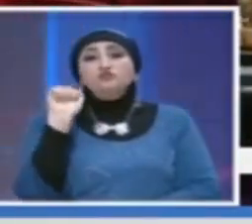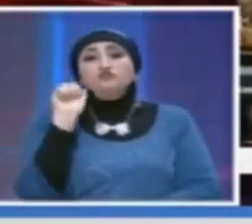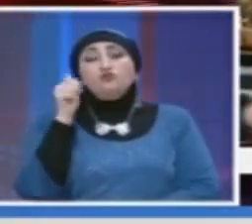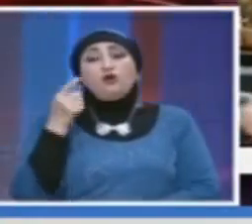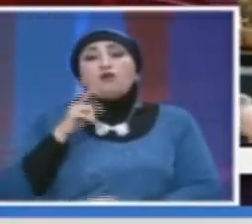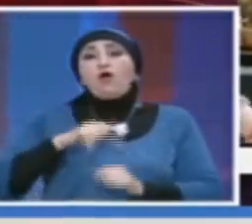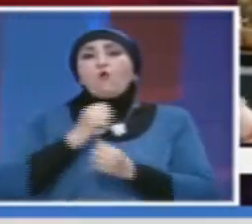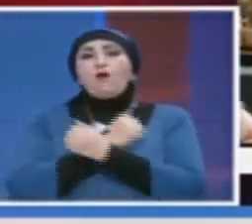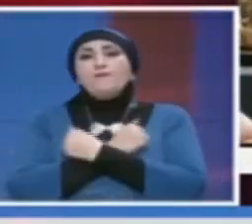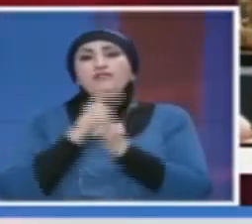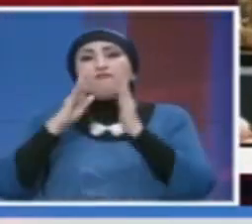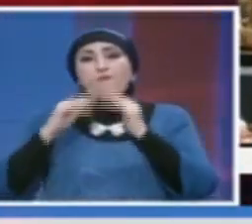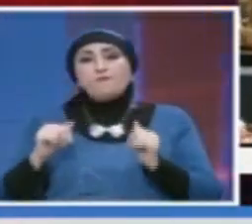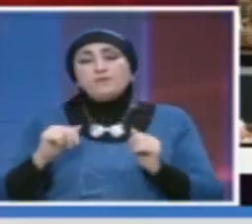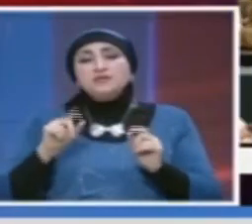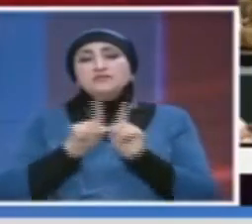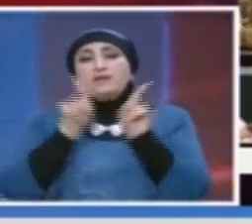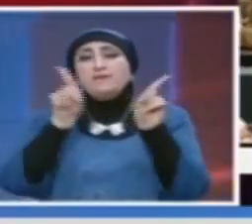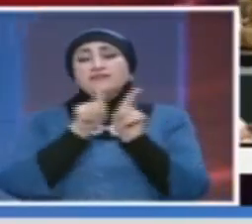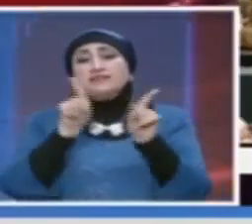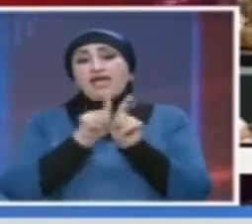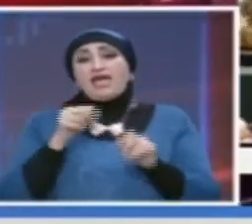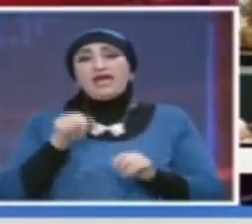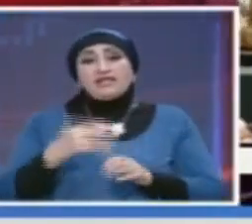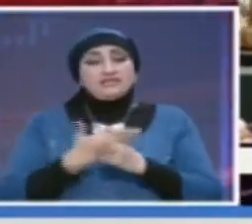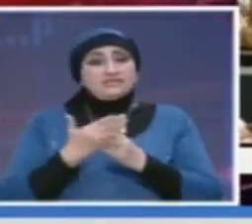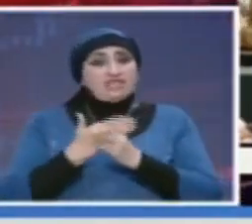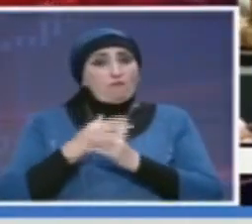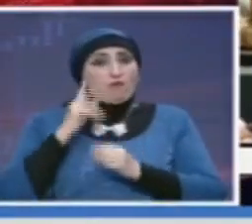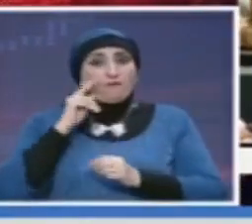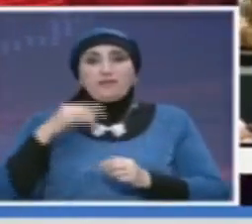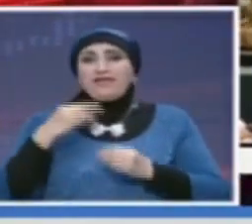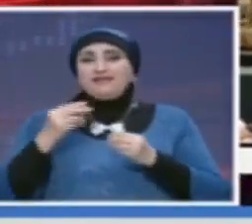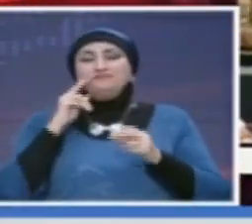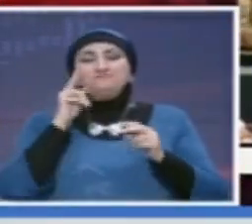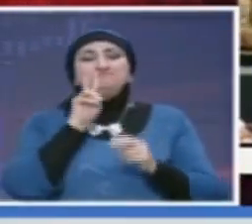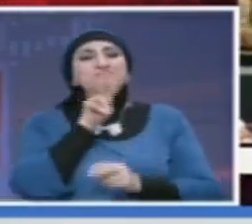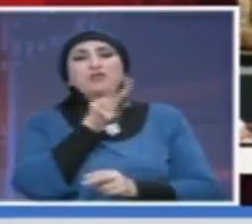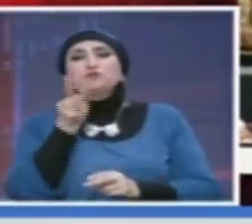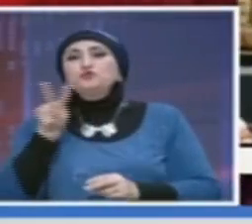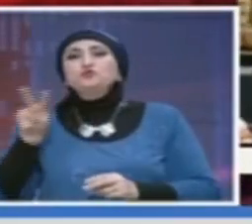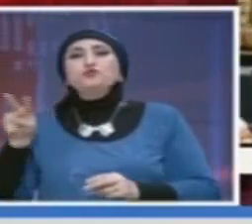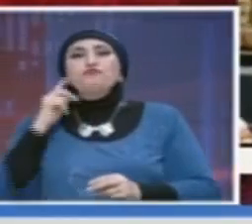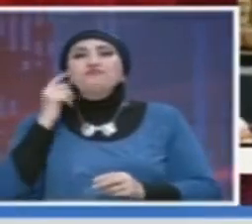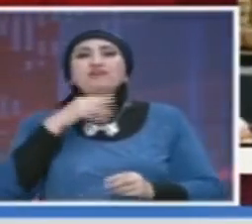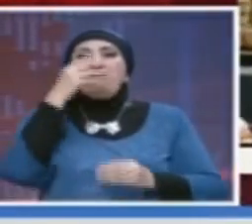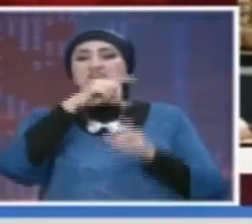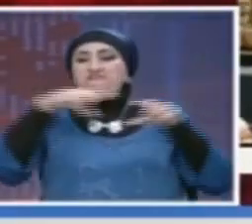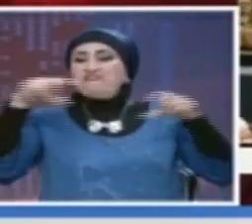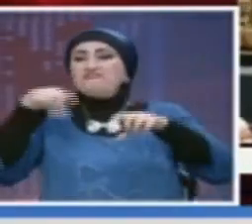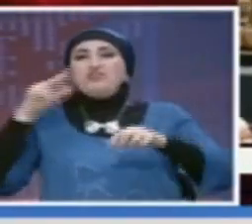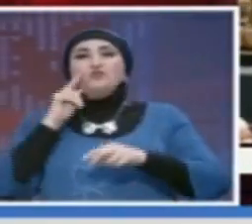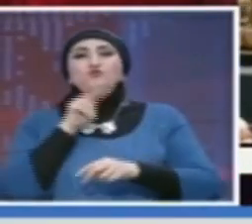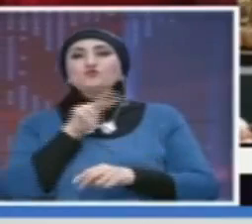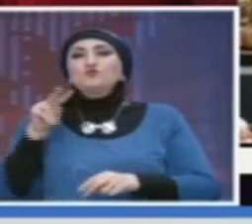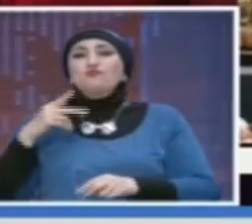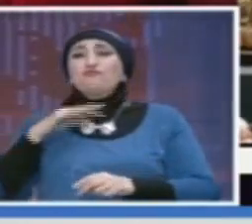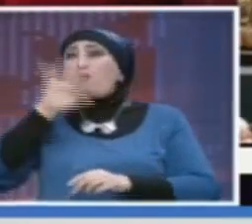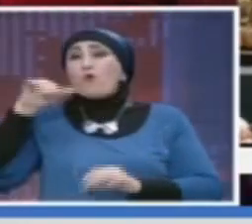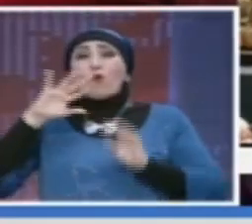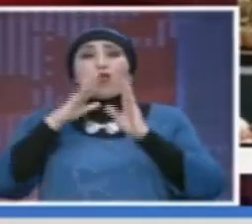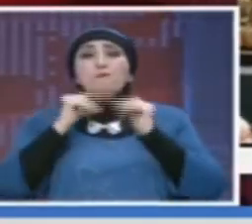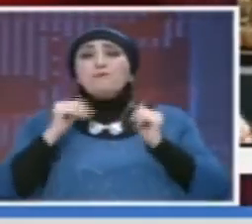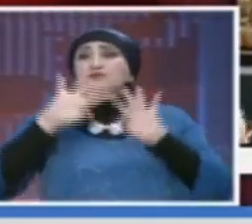المصري بالتحرير لكي تعرض هذه المكتشفات الأثرية في تلك المتاحف، ويستطيع زوار مصر